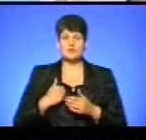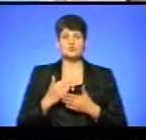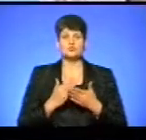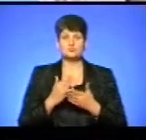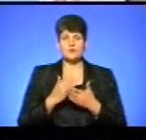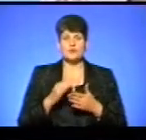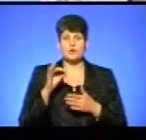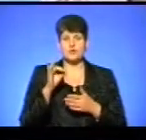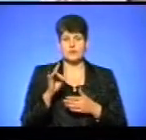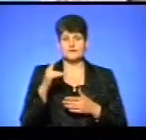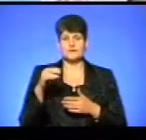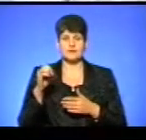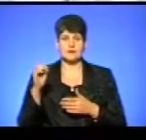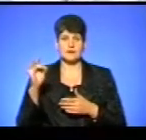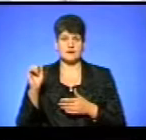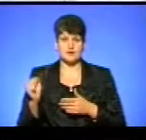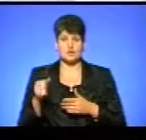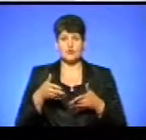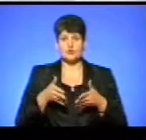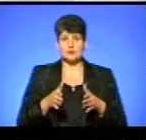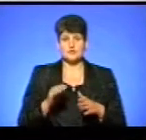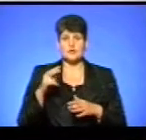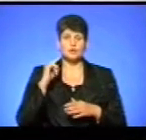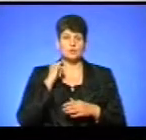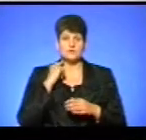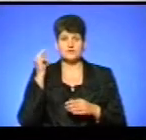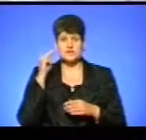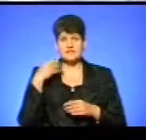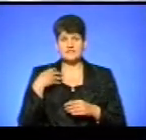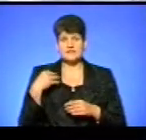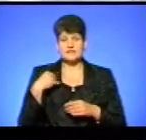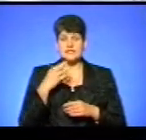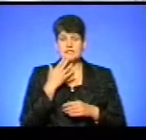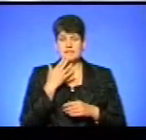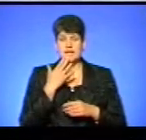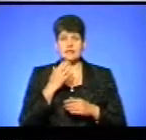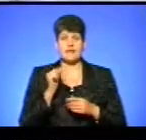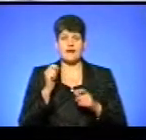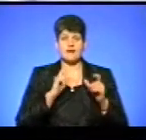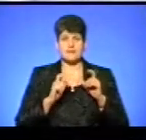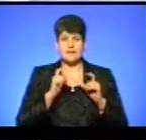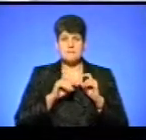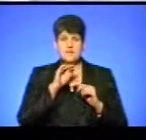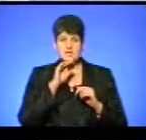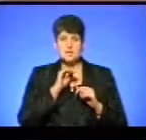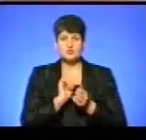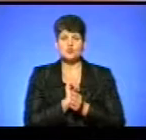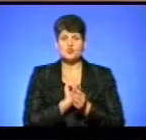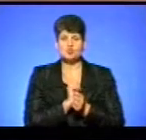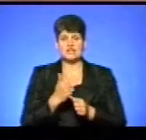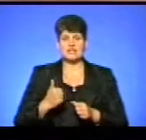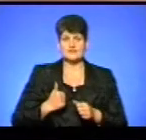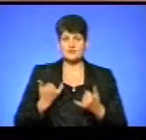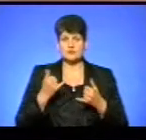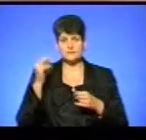Військовослужбовець Роман Деркач родом з Луцька. Навчається у Львівській національній академії сухопутних військ. Сьогодні проходить